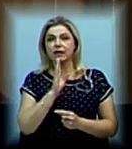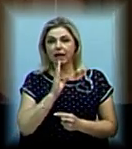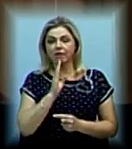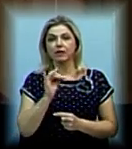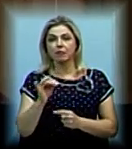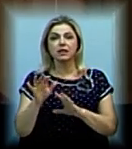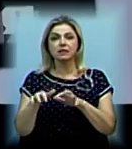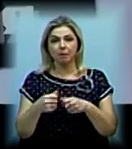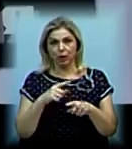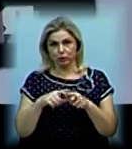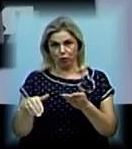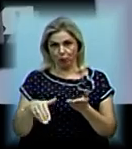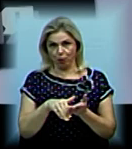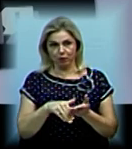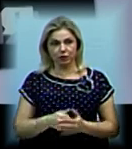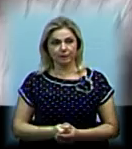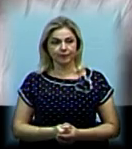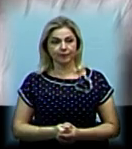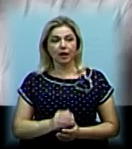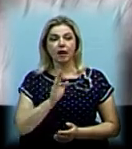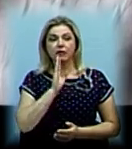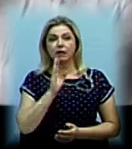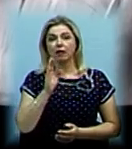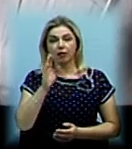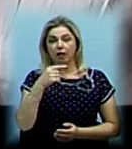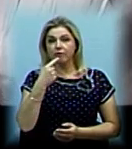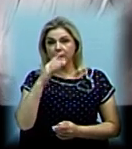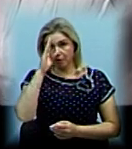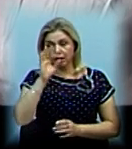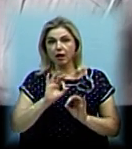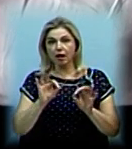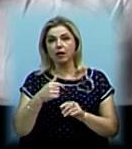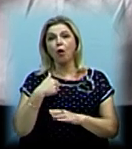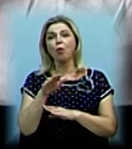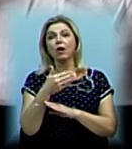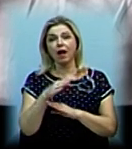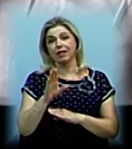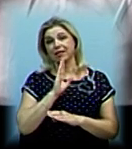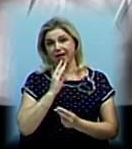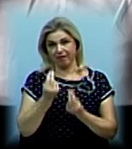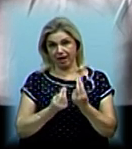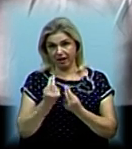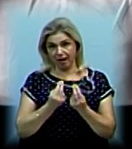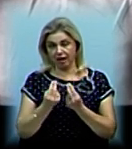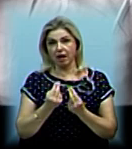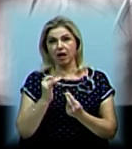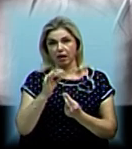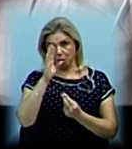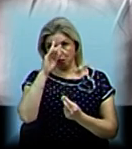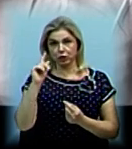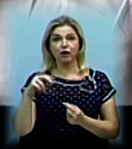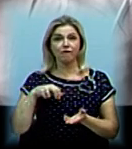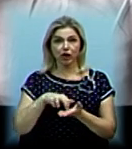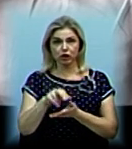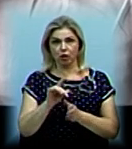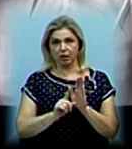карети швидкої медичної допомоги. Я гуляв з дівчатами на дворі, бігали. Вони за мною, а я потім за ними. Потім він не вийшов і почав